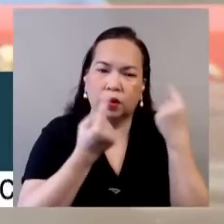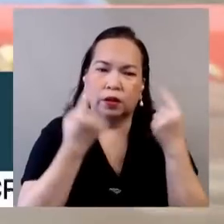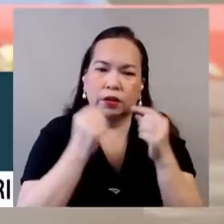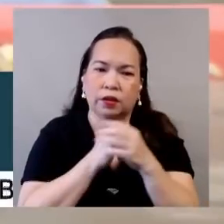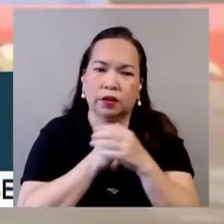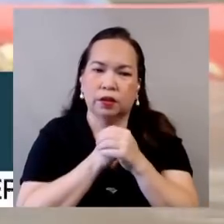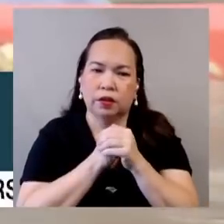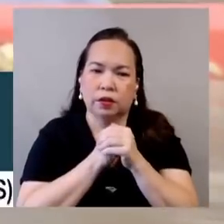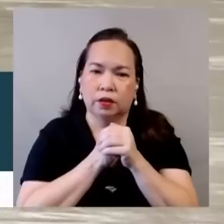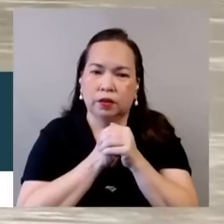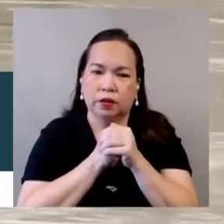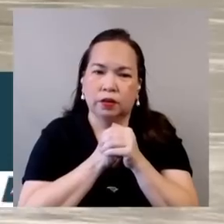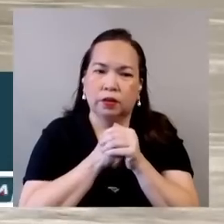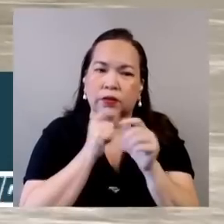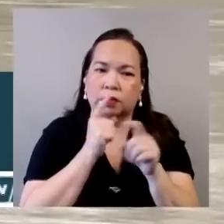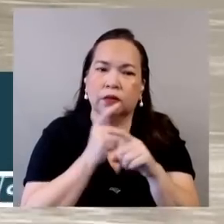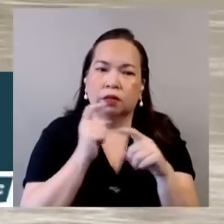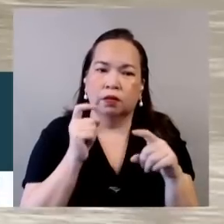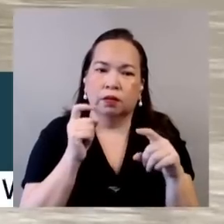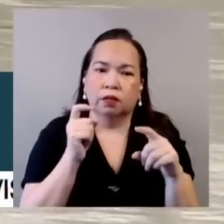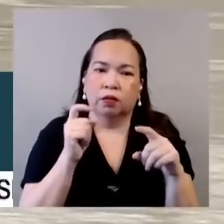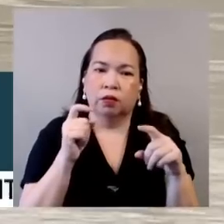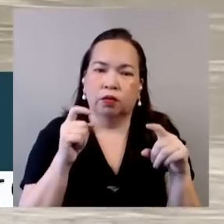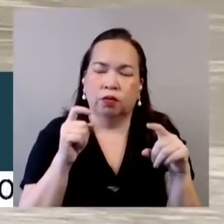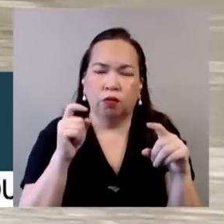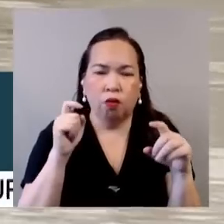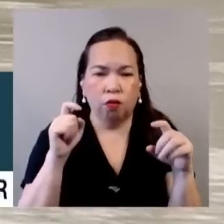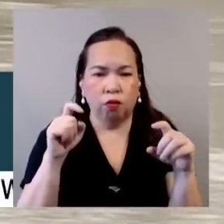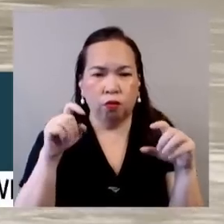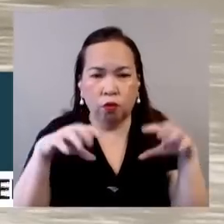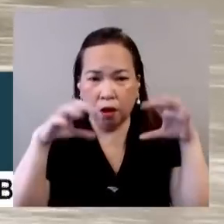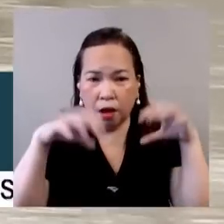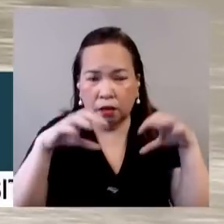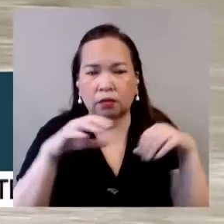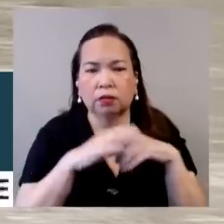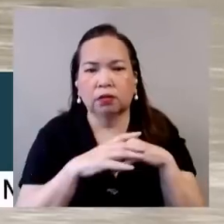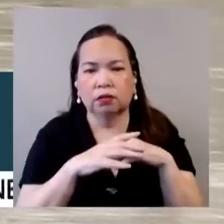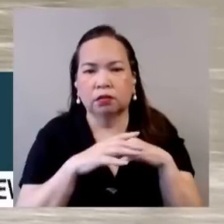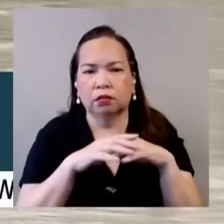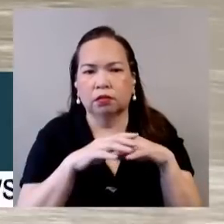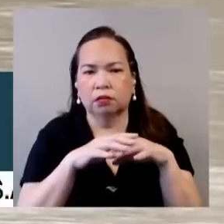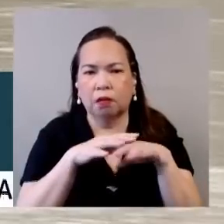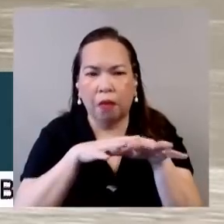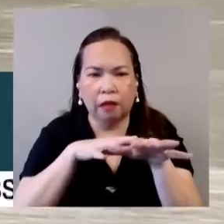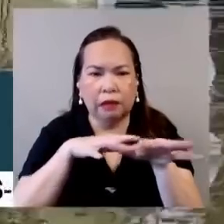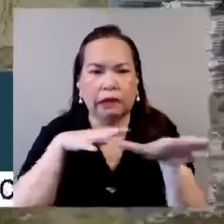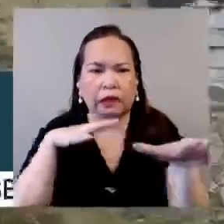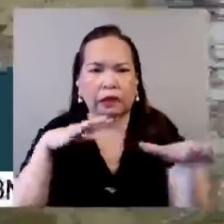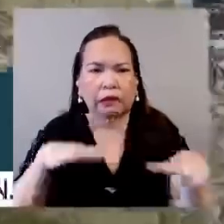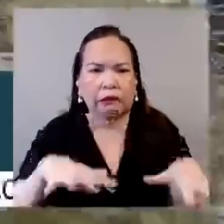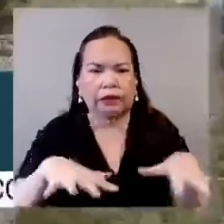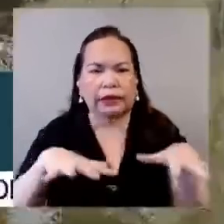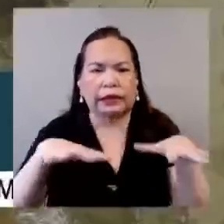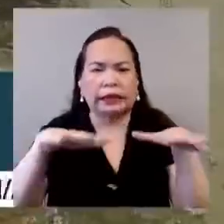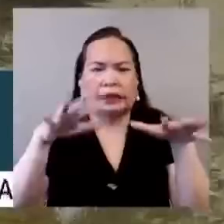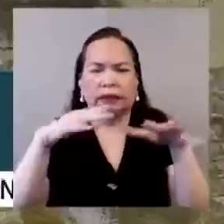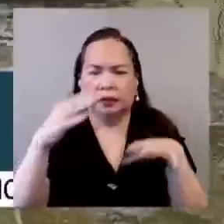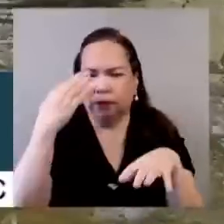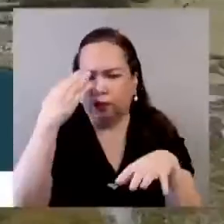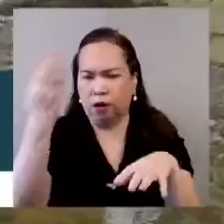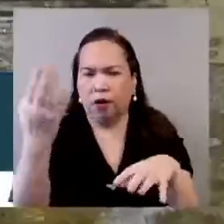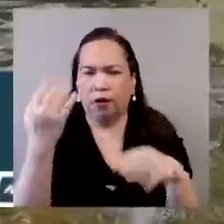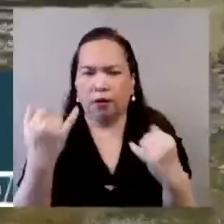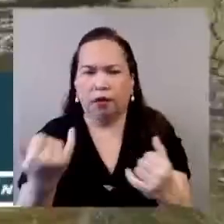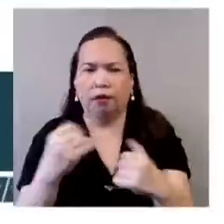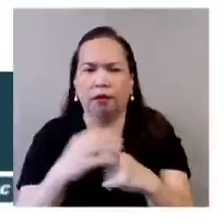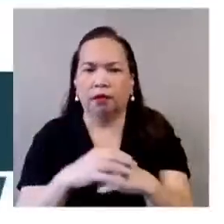biglang lakas ng ulan, tuloy-tuloy, nagkaroon po ng malaking pagbaha sa buong lalawigan. As you mentioned a while ago, and